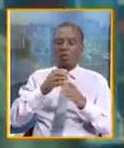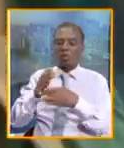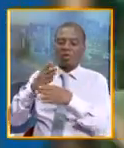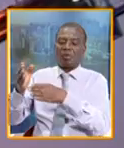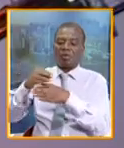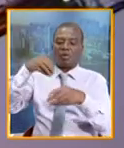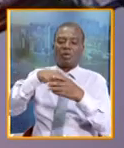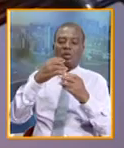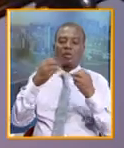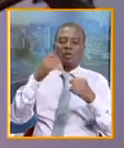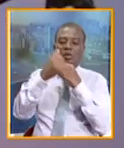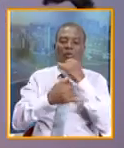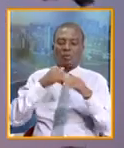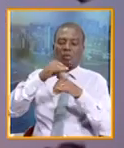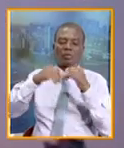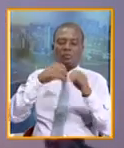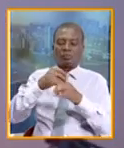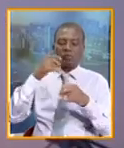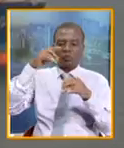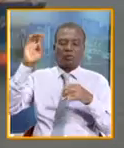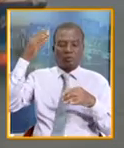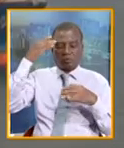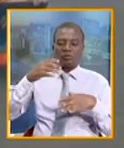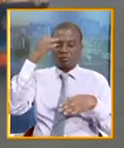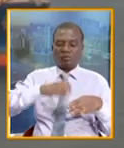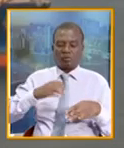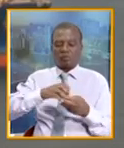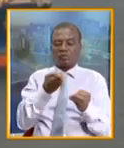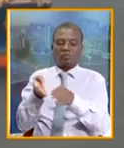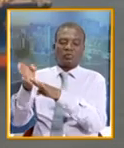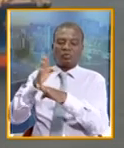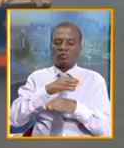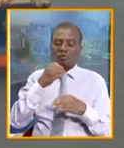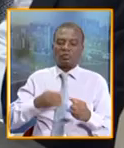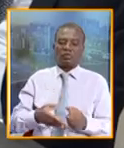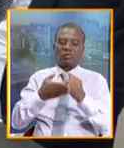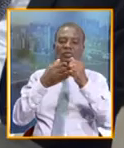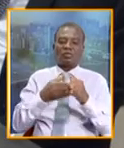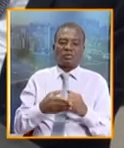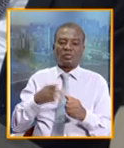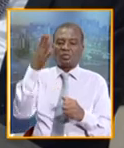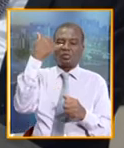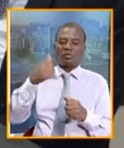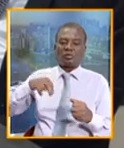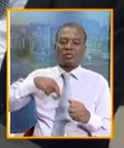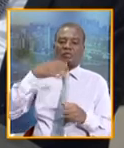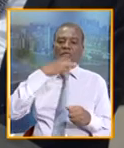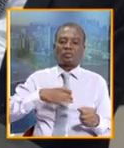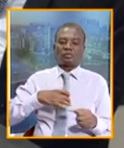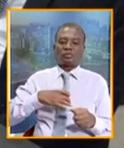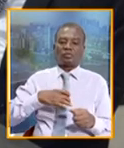dans plusieurs pays du monde, le Premier ministre a souhaité une réorientation de l'appui du FMI. C'est pourquoi nous